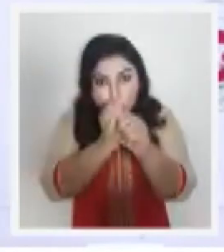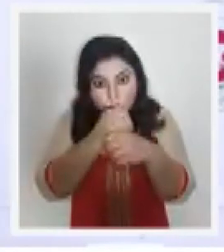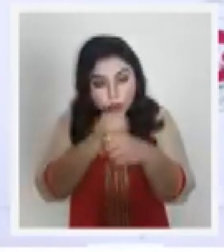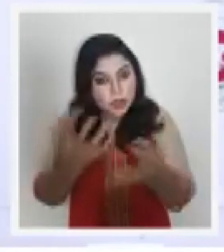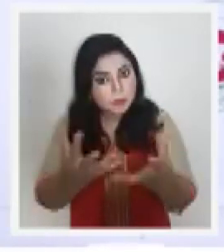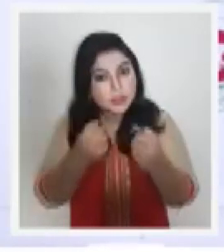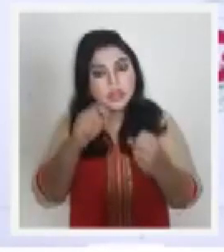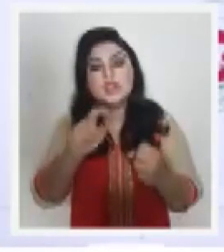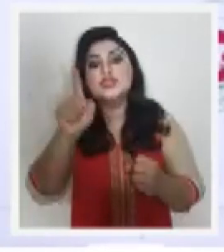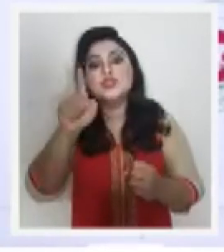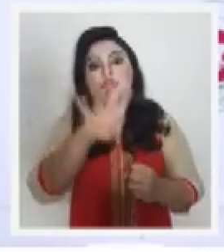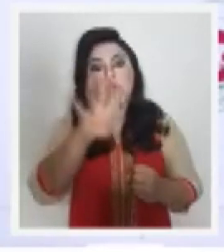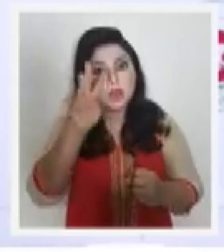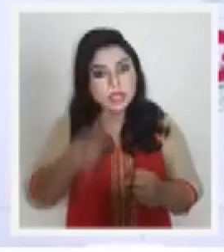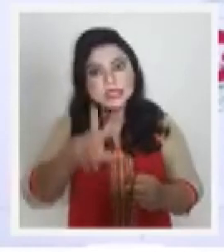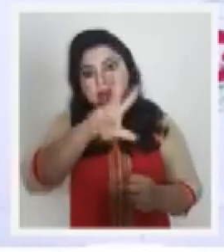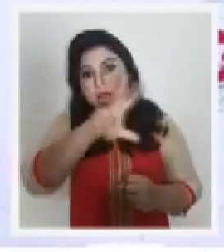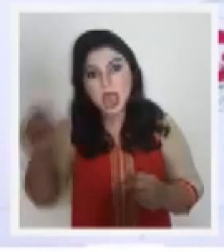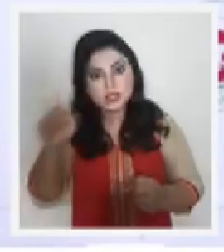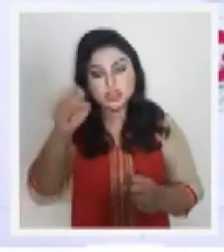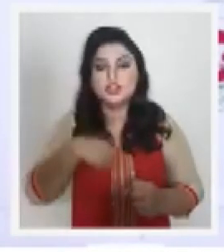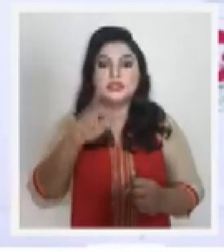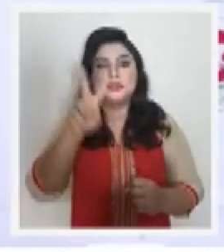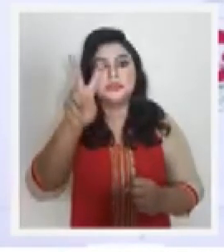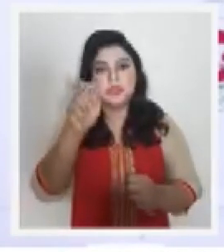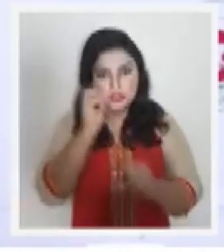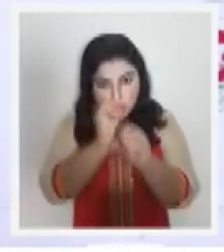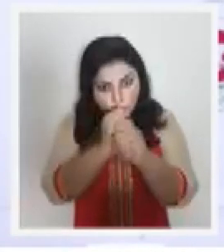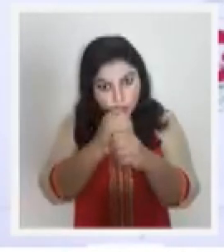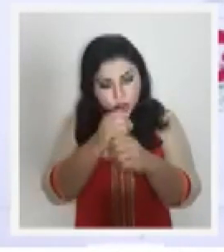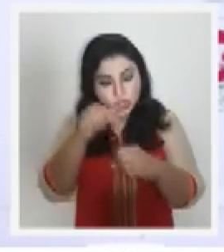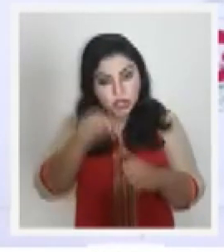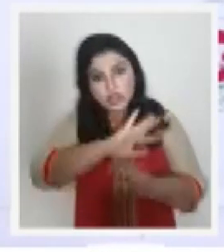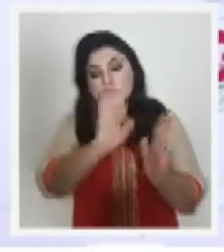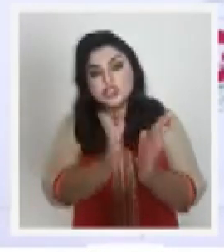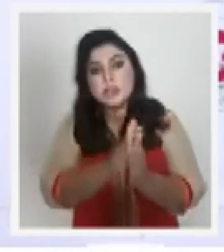24 ঘন্টায় নমুনা সংগ্রহ হয়েছে 15,317টি, পরীক্ষা হয়েছে